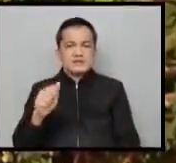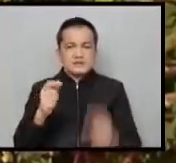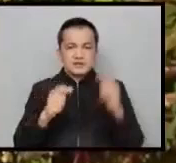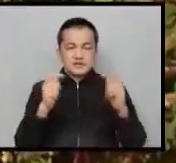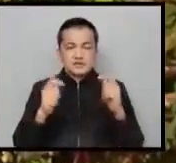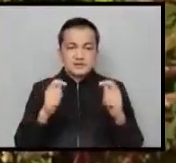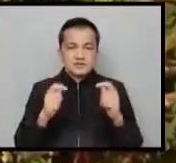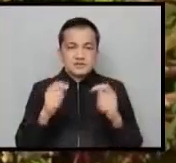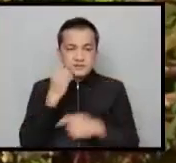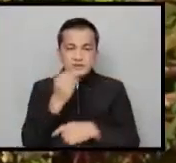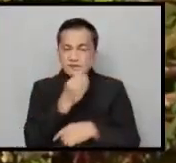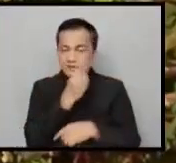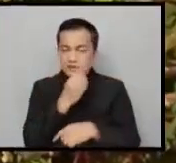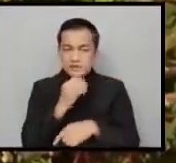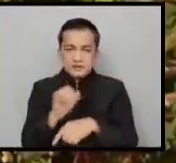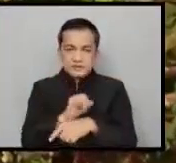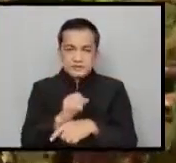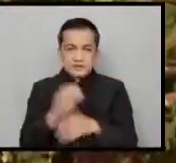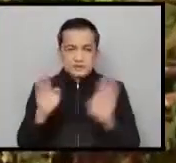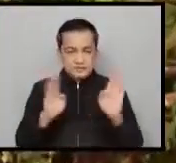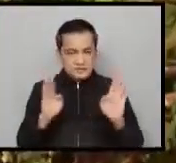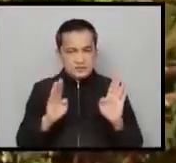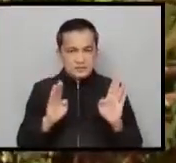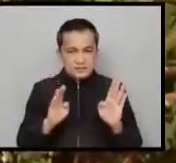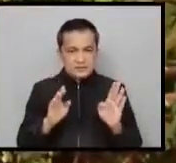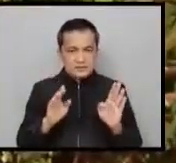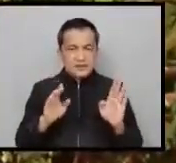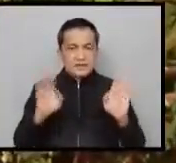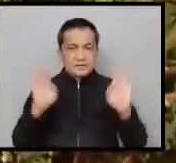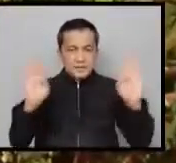industry ng Baguio City at Benguet.